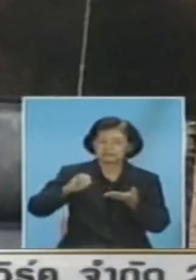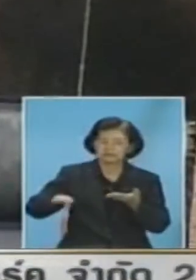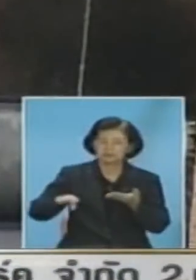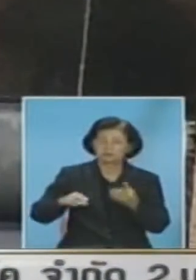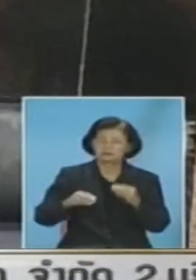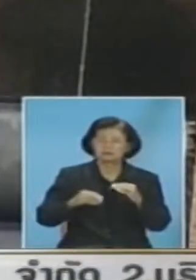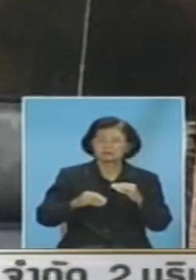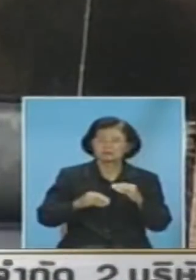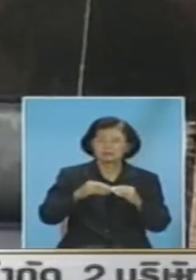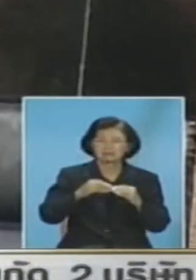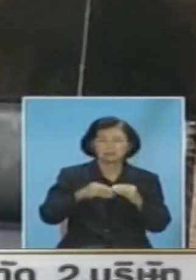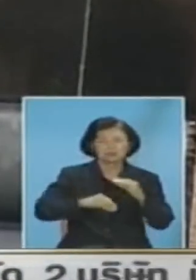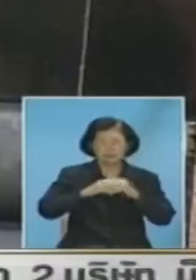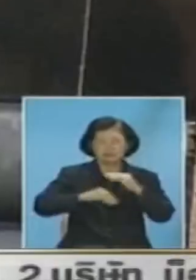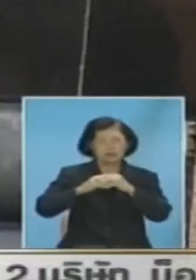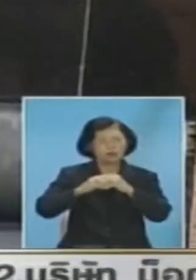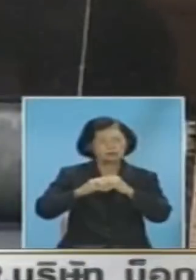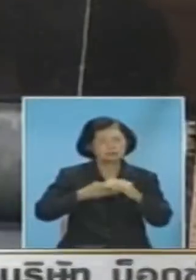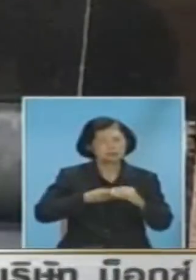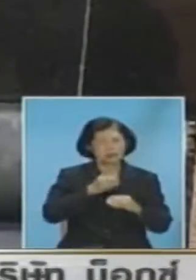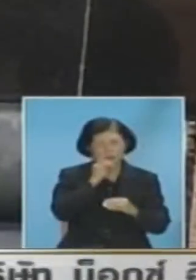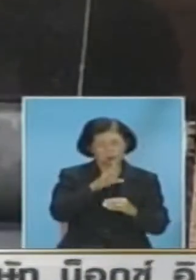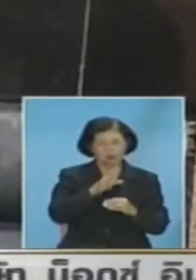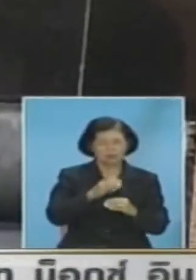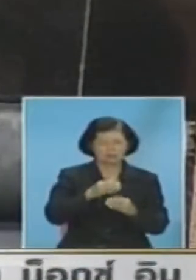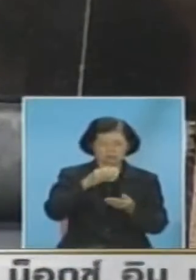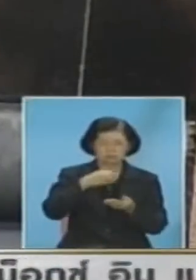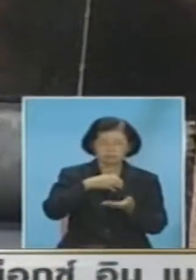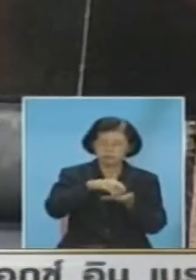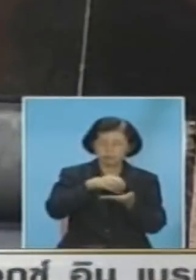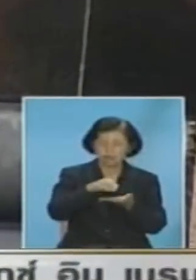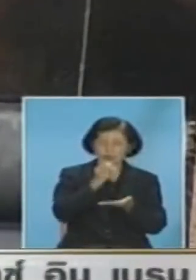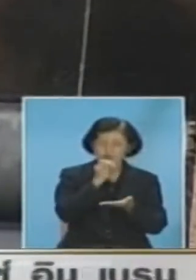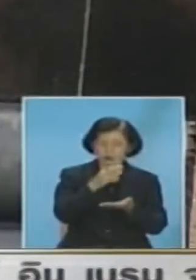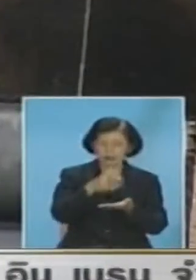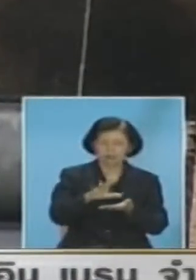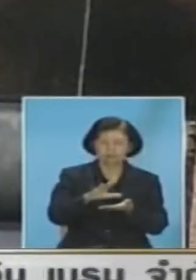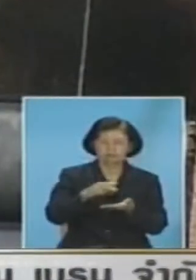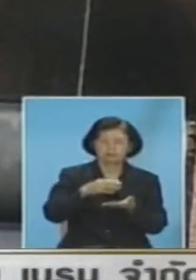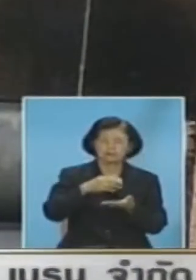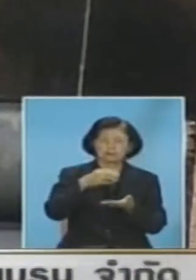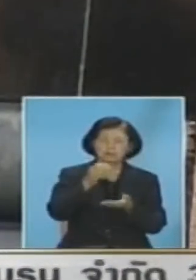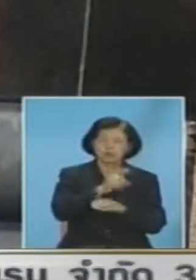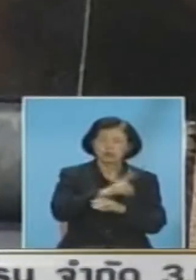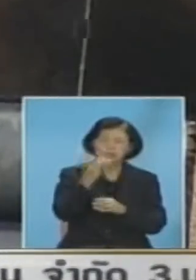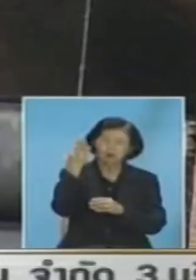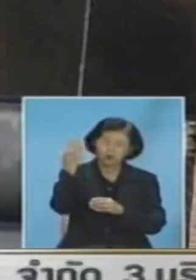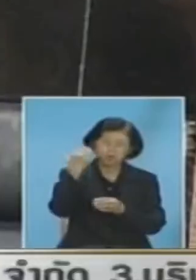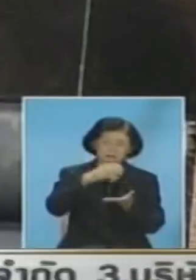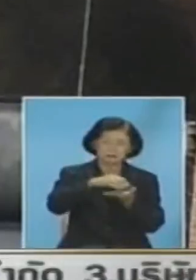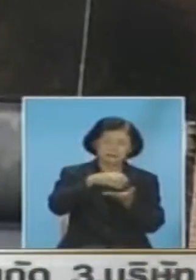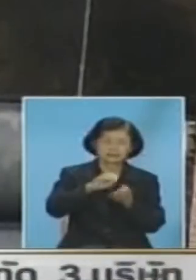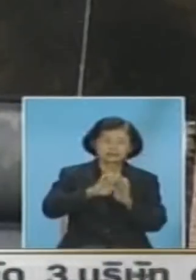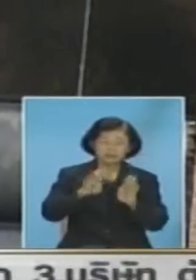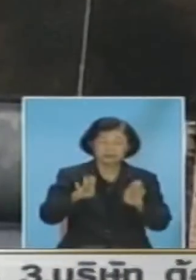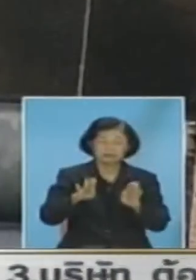ค่ะดิฉันขอยืนยันในสิ่งที่ดิฉันกล่าวไว้ในวันที่แถลงเปิดคดีว่าดิฉัน